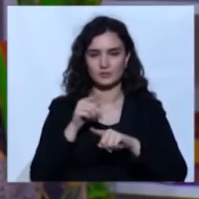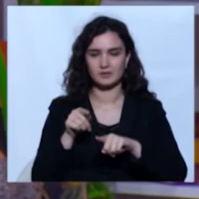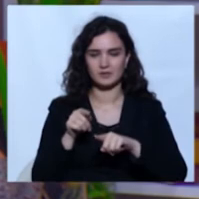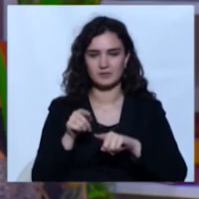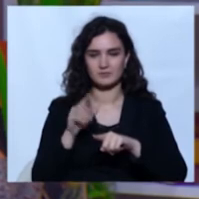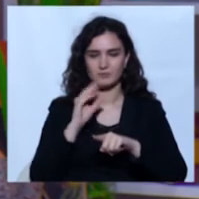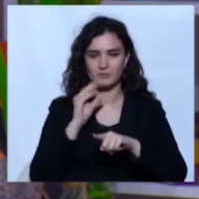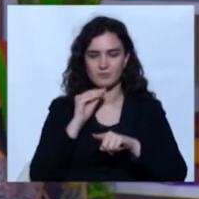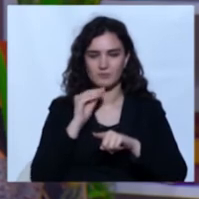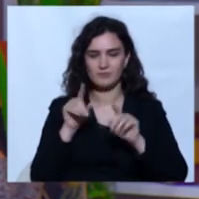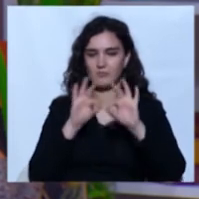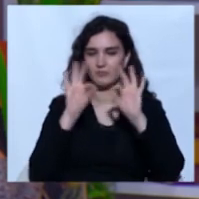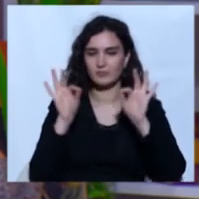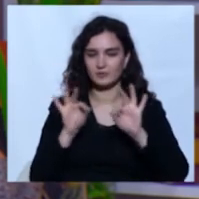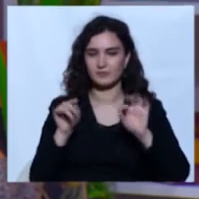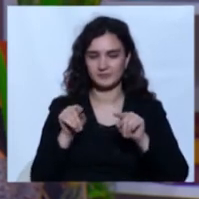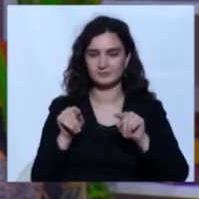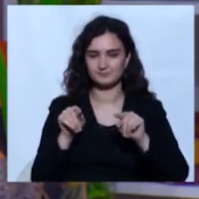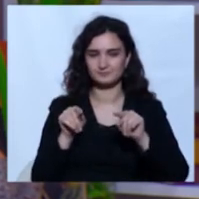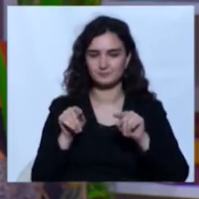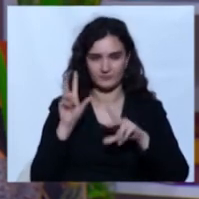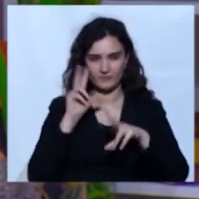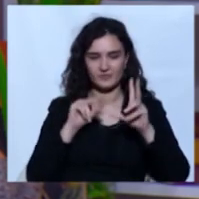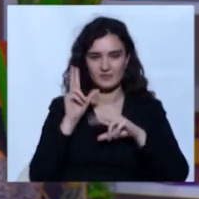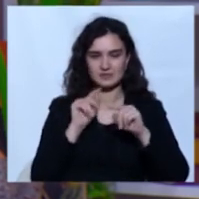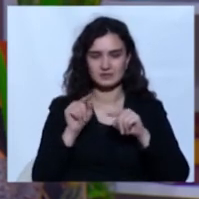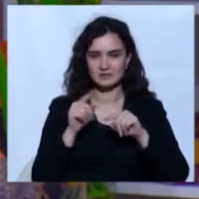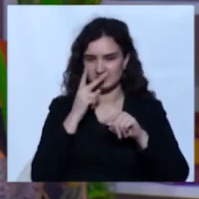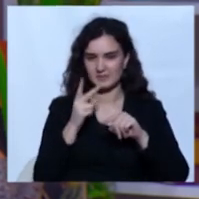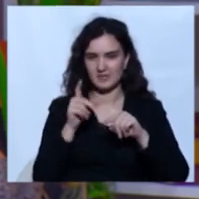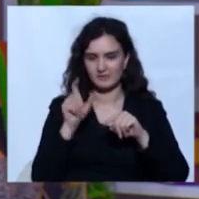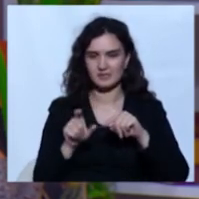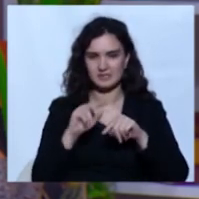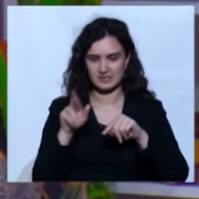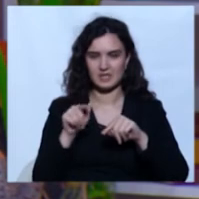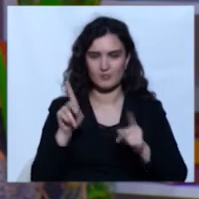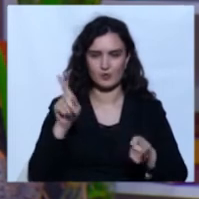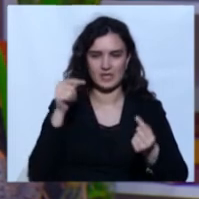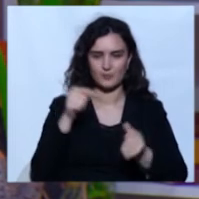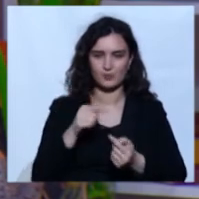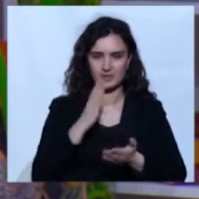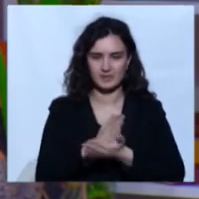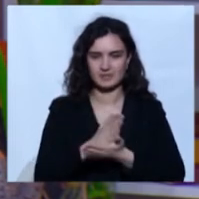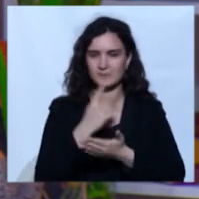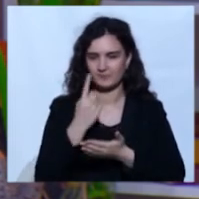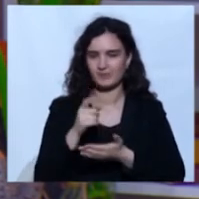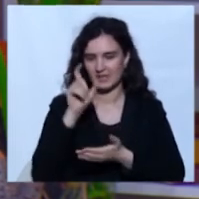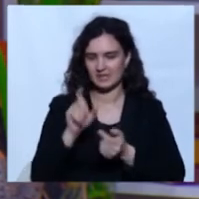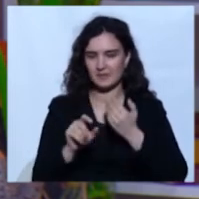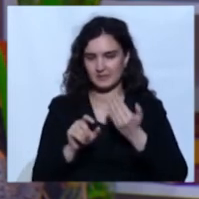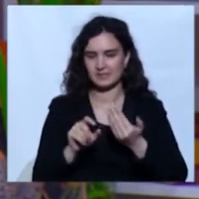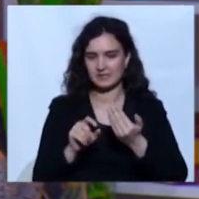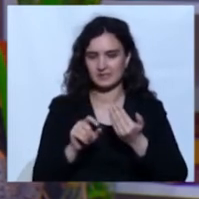მომენტია, როდესაც ხელოვნების ნაწარმოები ითვალისწინებს მნახველს და მორგებულია ერთი